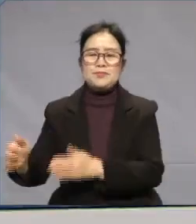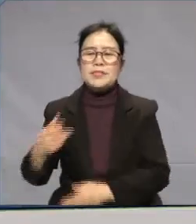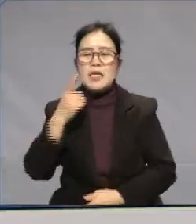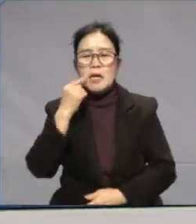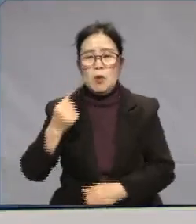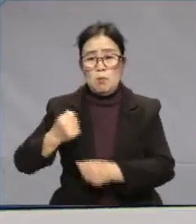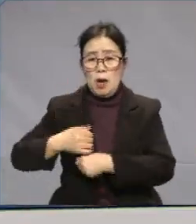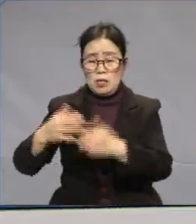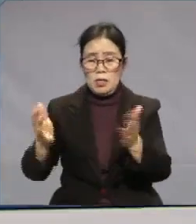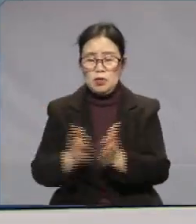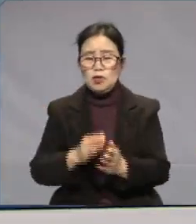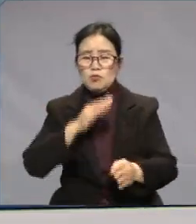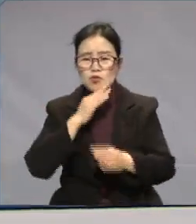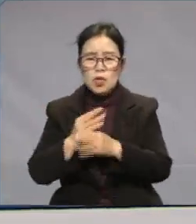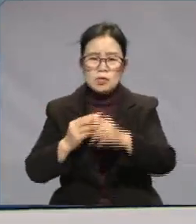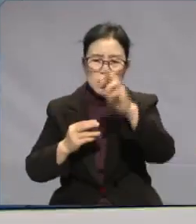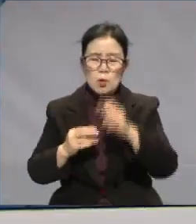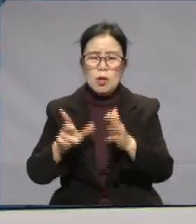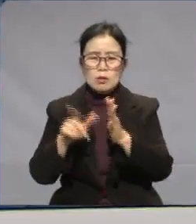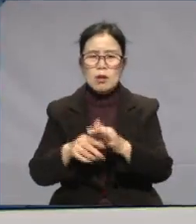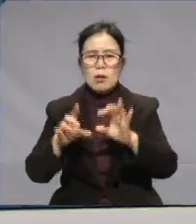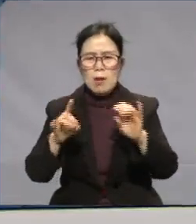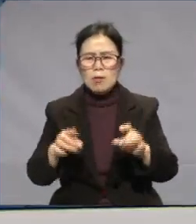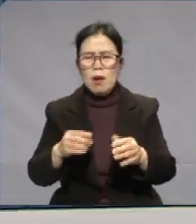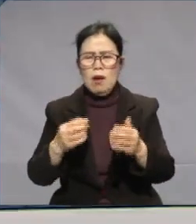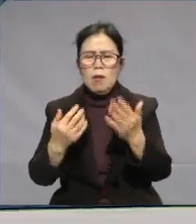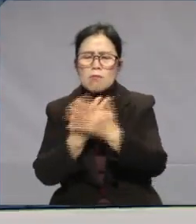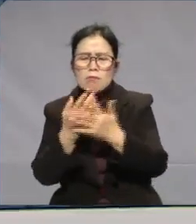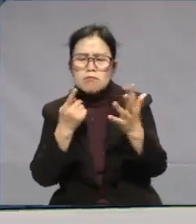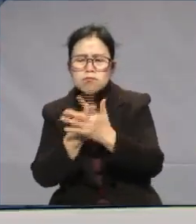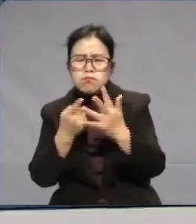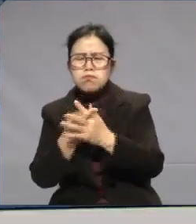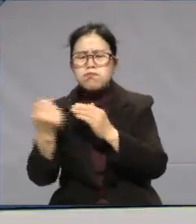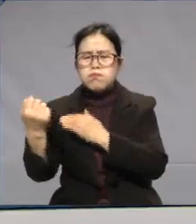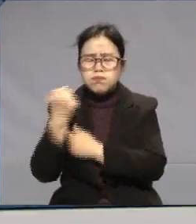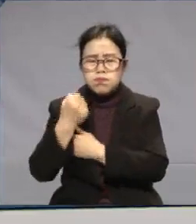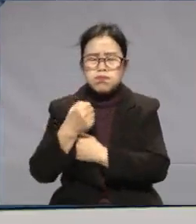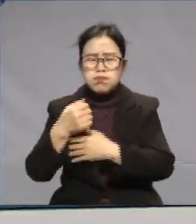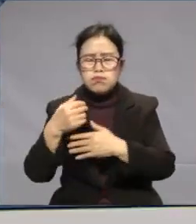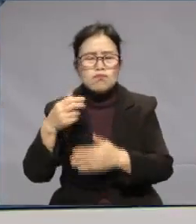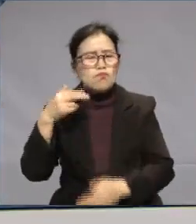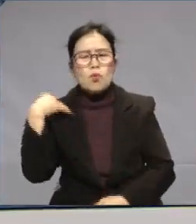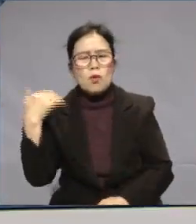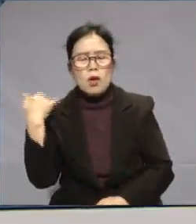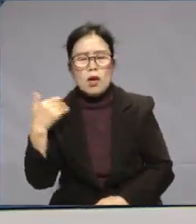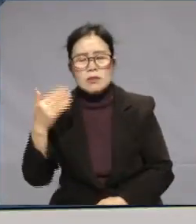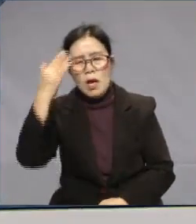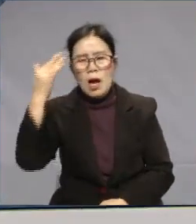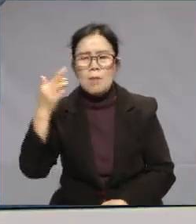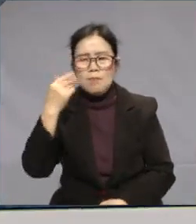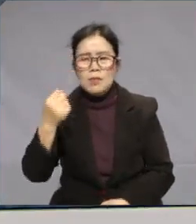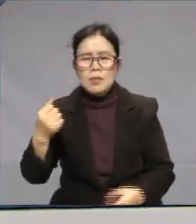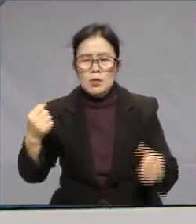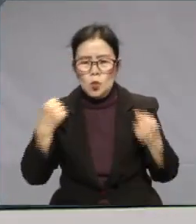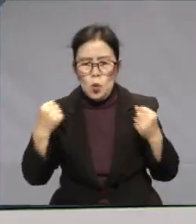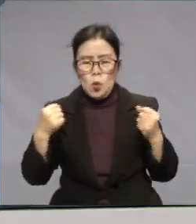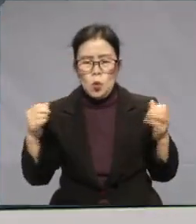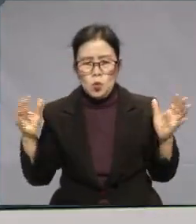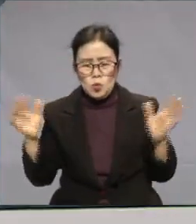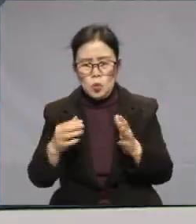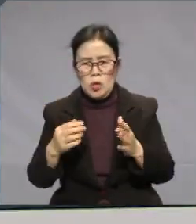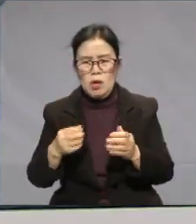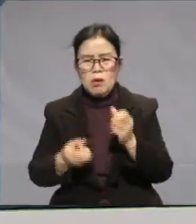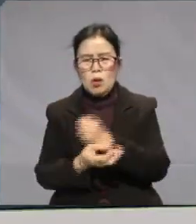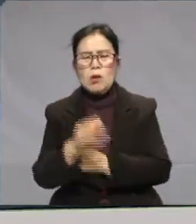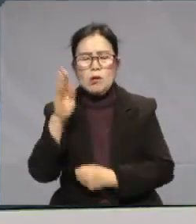일본 방위 당국은 북한 탄도탄 도발 때마다 부정확한 탐지력 논란을 빚으며 한미일 공조에 악영향을 끼치고 있습니다.